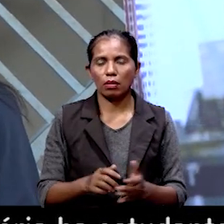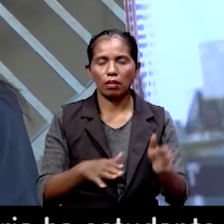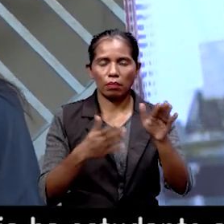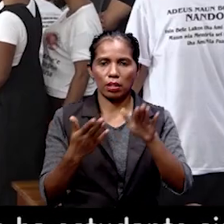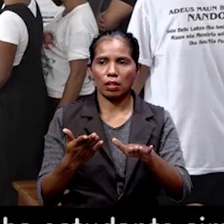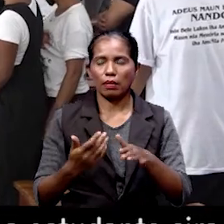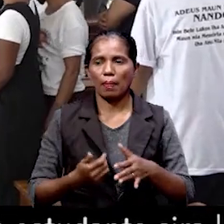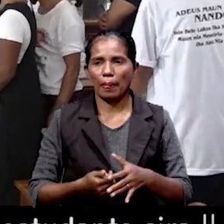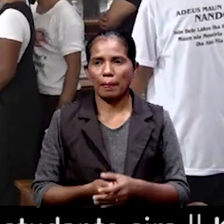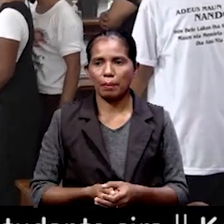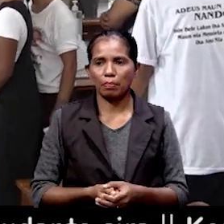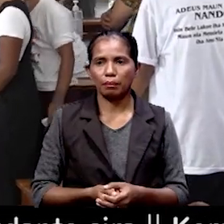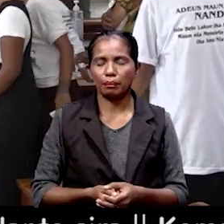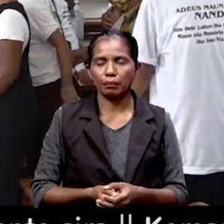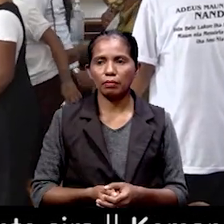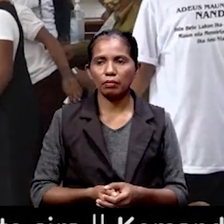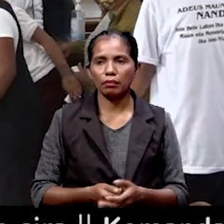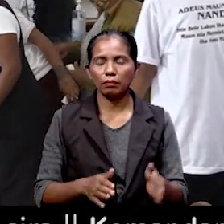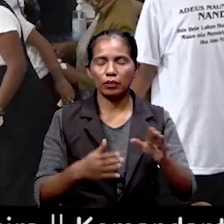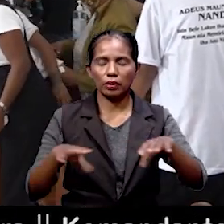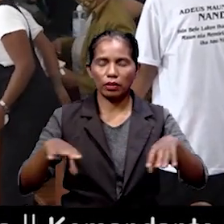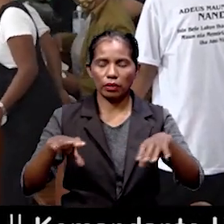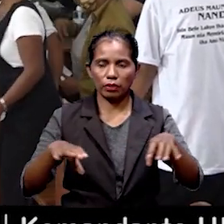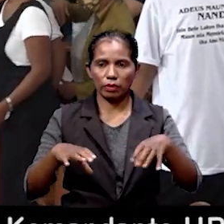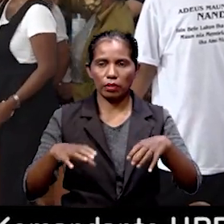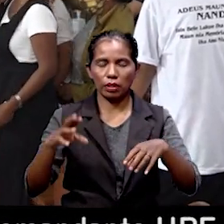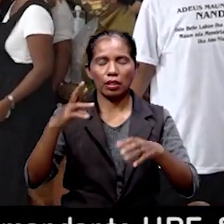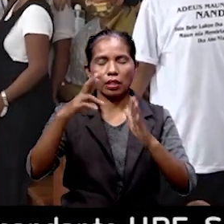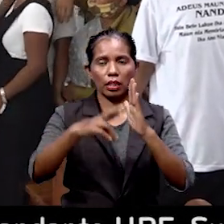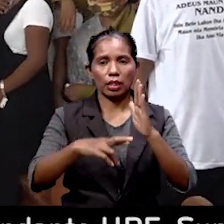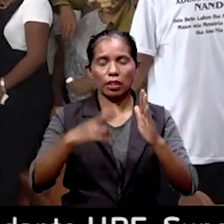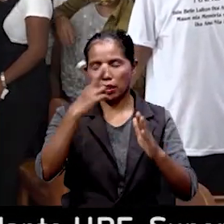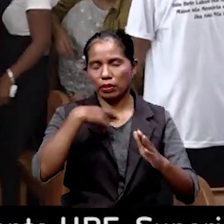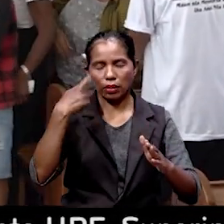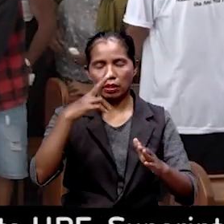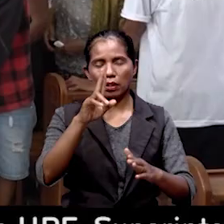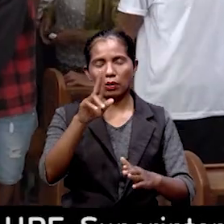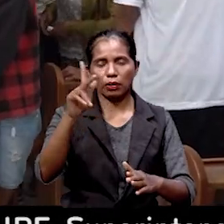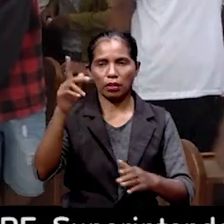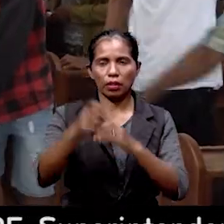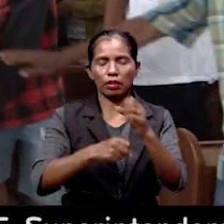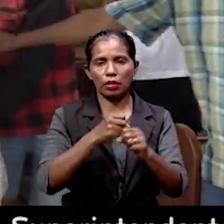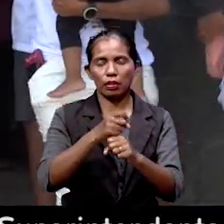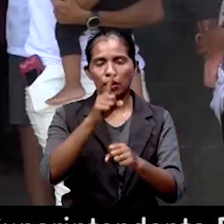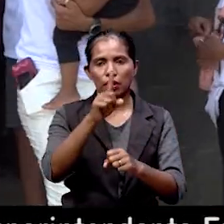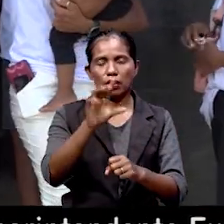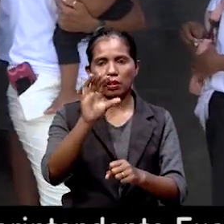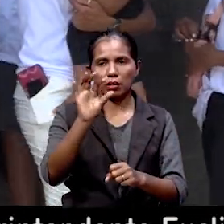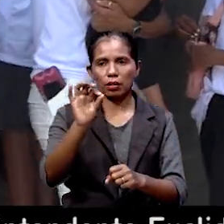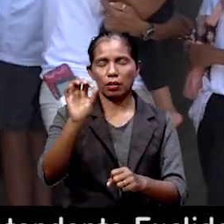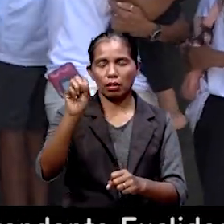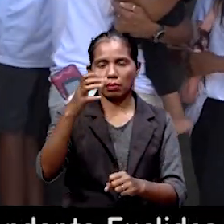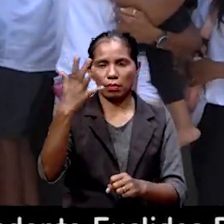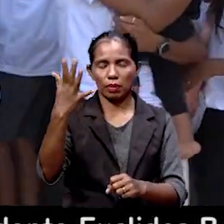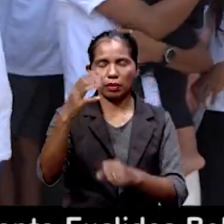si. Matebian hahu serbisu iha restorante ida iha Inglaterra, iha tinang rihun rua sanul resin lima.